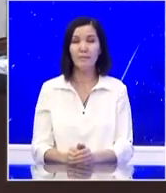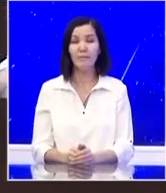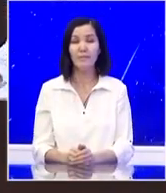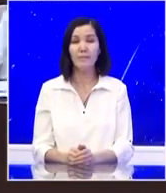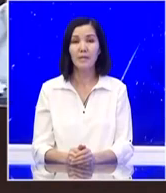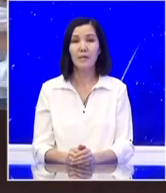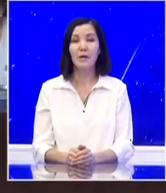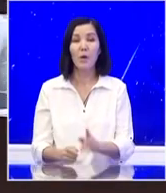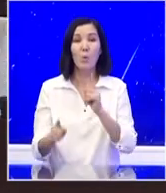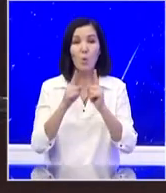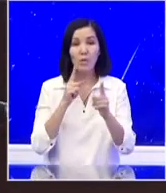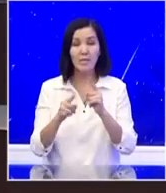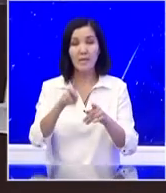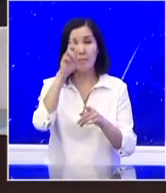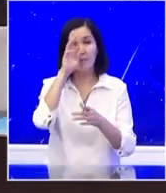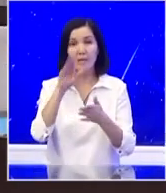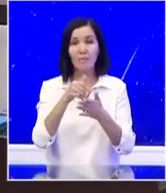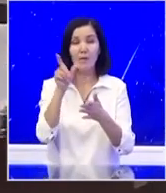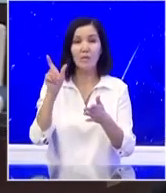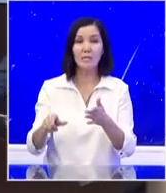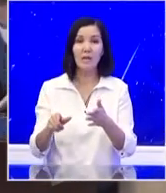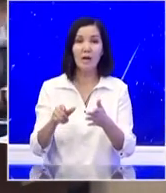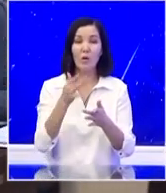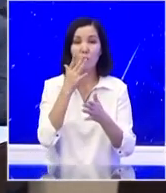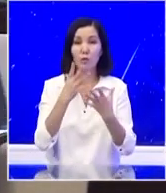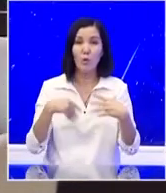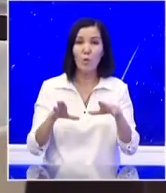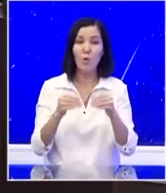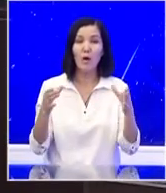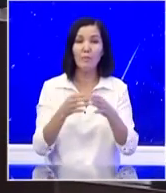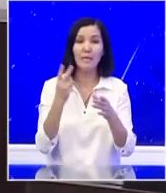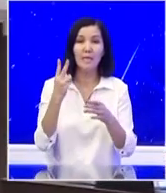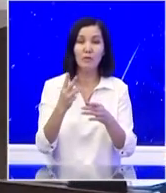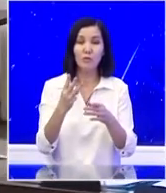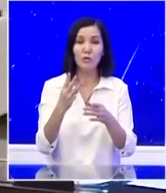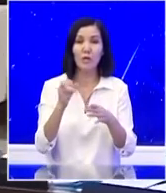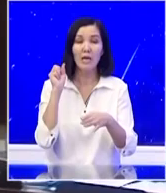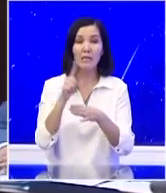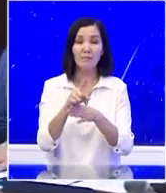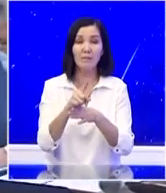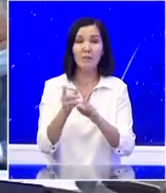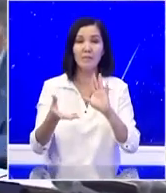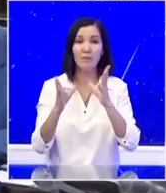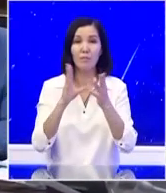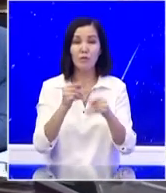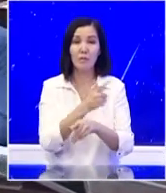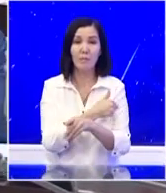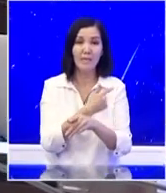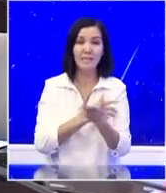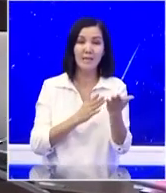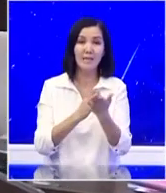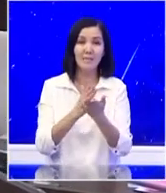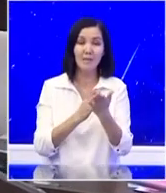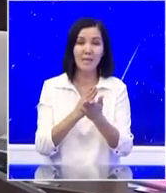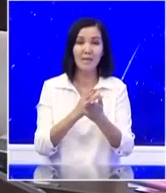Сонымен қатар отырыста мемлекет басшысының ұлттық қоғамдық сенім кеңесінің 3-ші отырысында берген тапсырмасы бойынша медицина